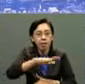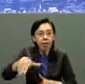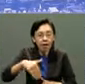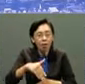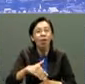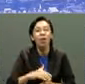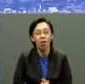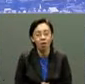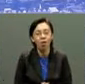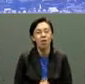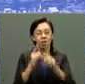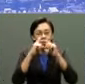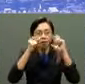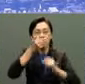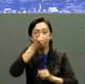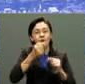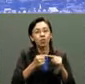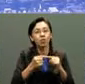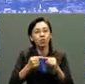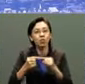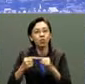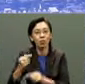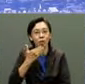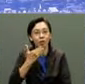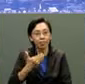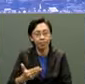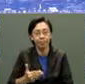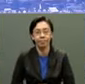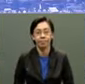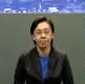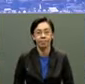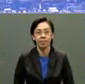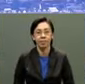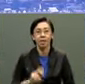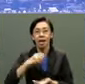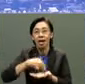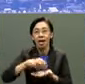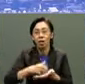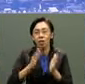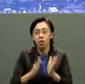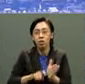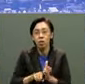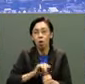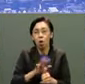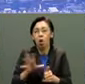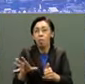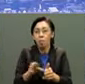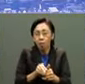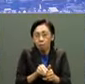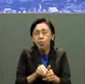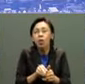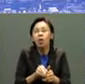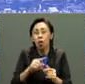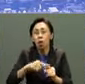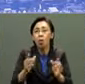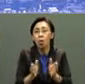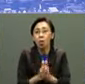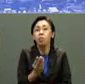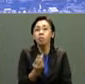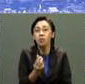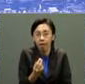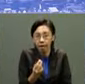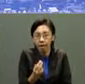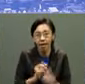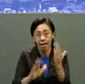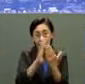การณ์อย่างนี้ไปเรื่อยๆนะครับครับวันนี้มารายงานเรื่องของผู้ป่วยโควิด -19 สะสมแล้วก็